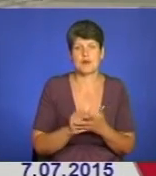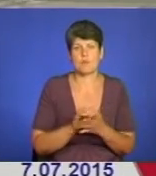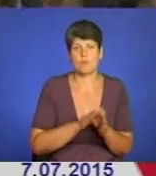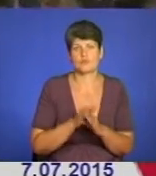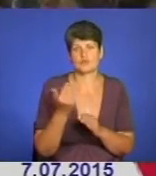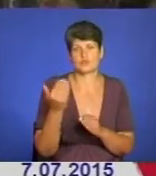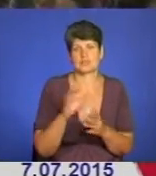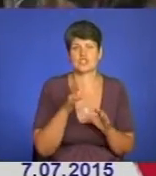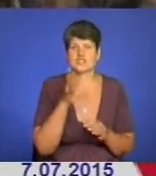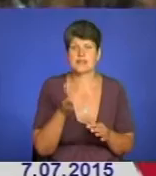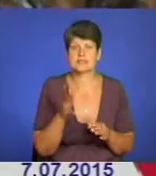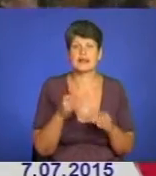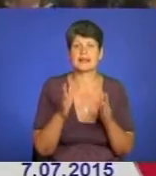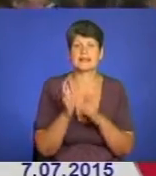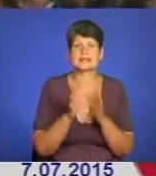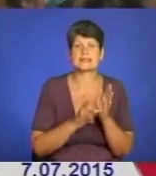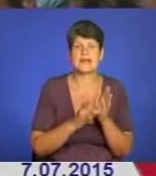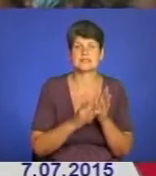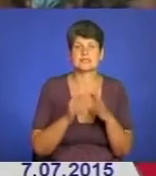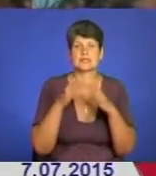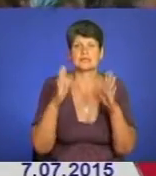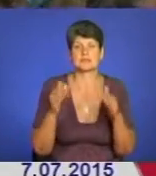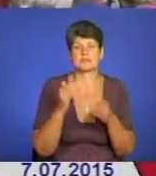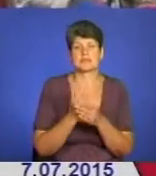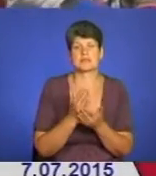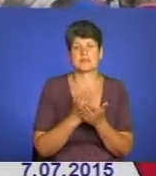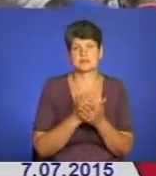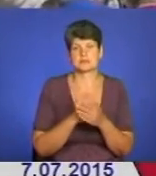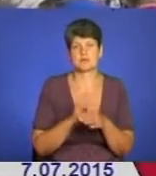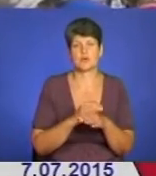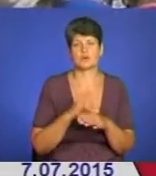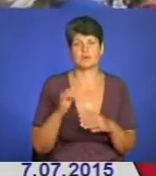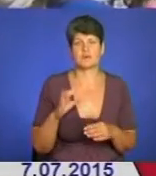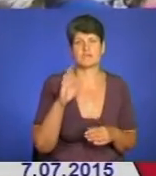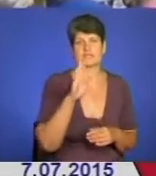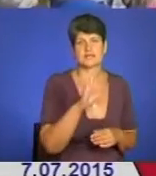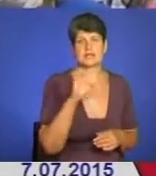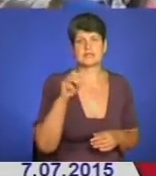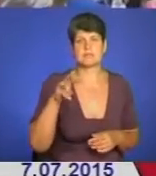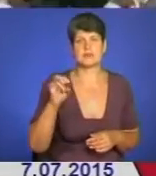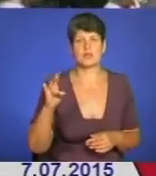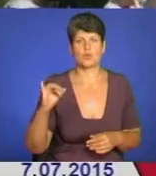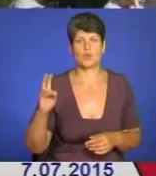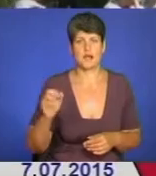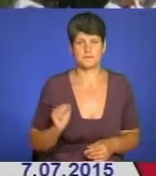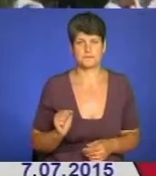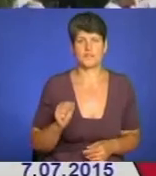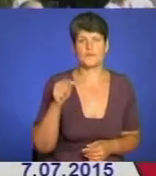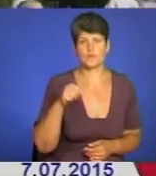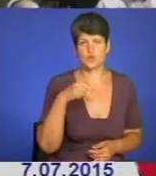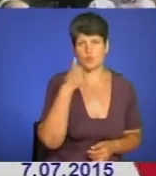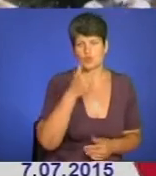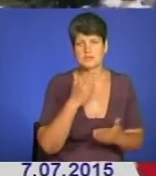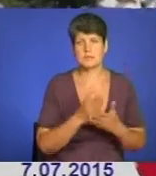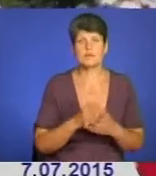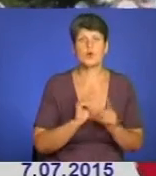повністю. Християнський табір відбувається з благословення архієпископа і митрополита Василія Семенюка. Цього року ми маємо